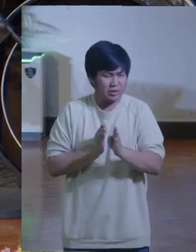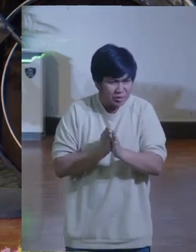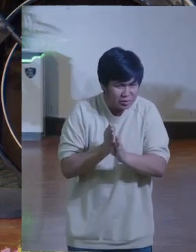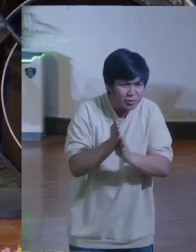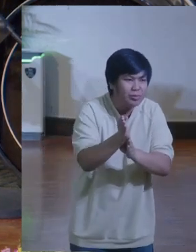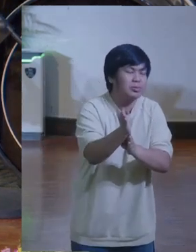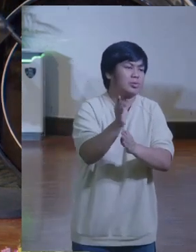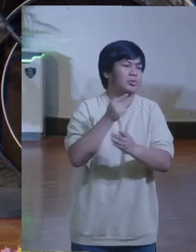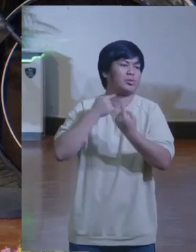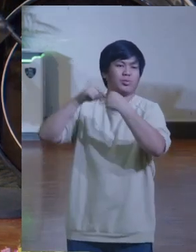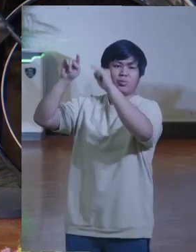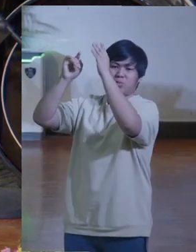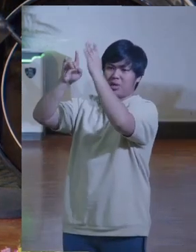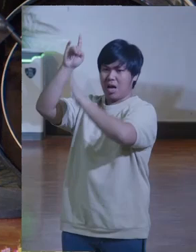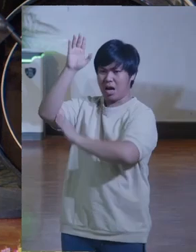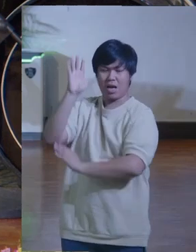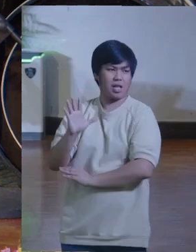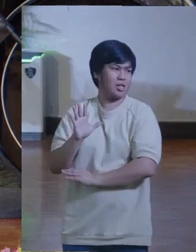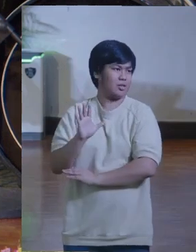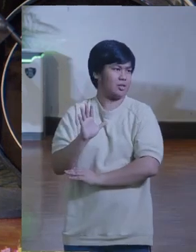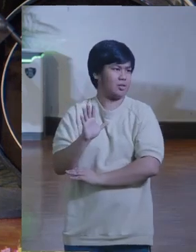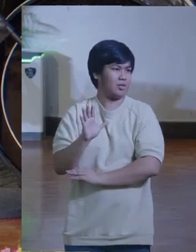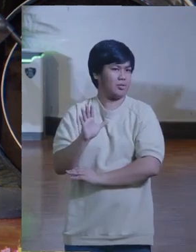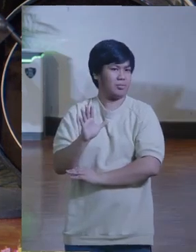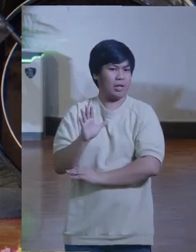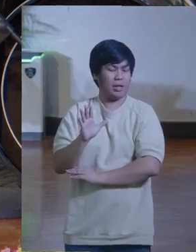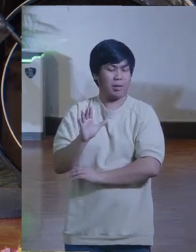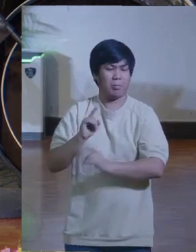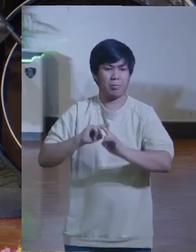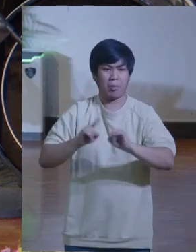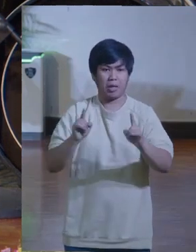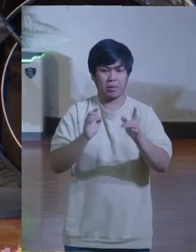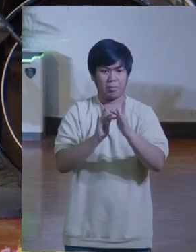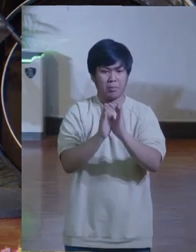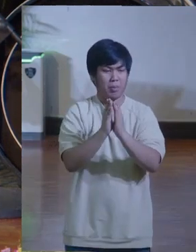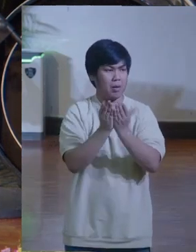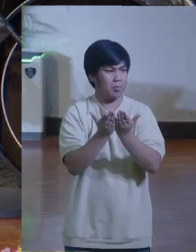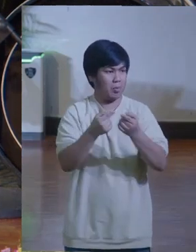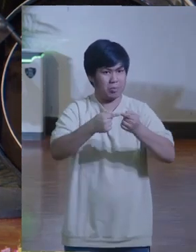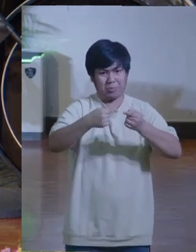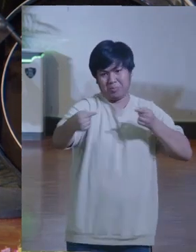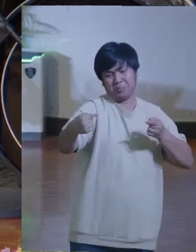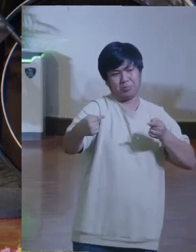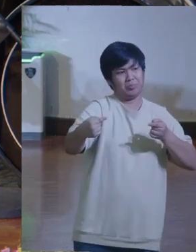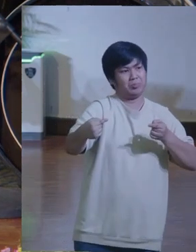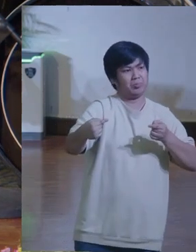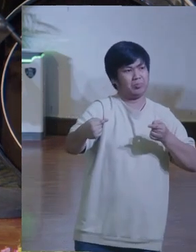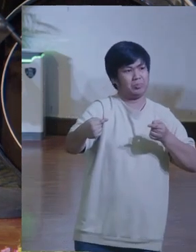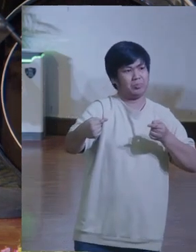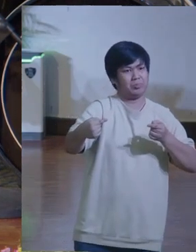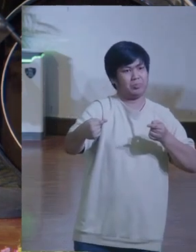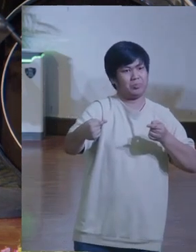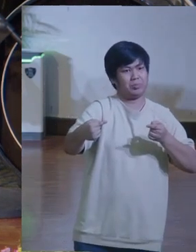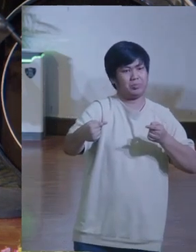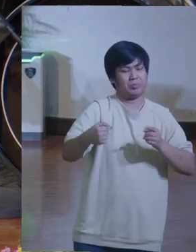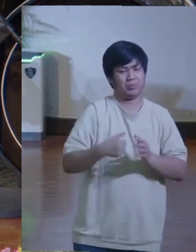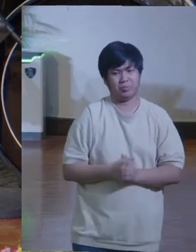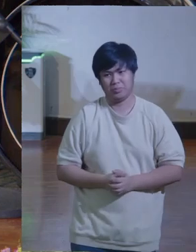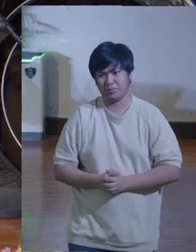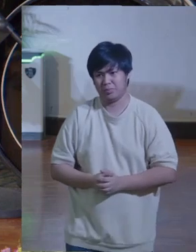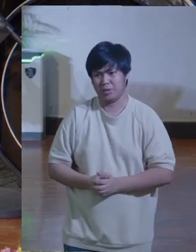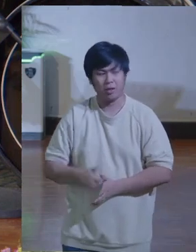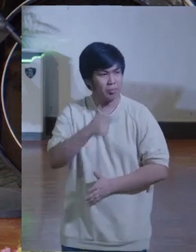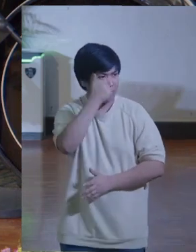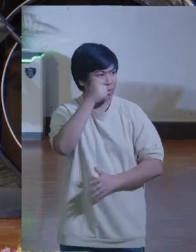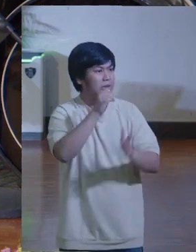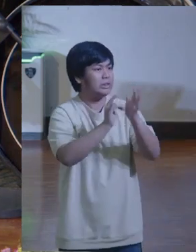kanyang harapan. Ganyan po ang nilalabanan ng doctrine na solus Christus,